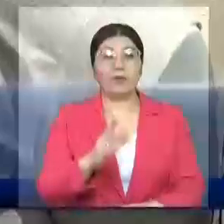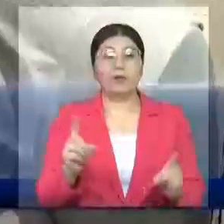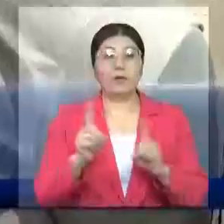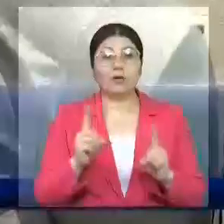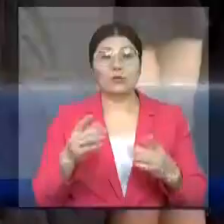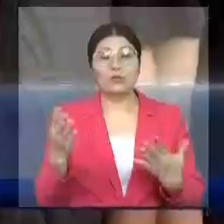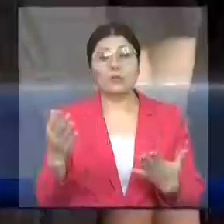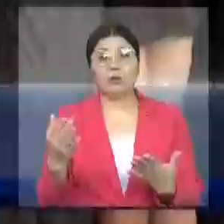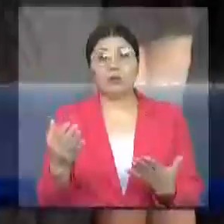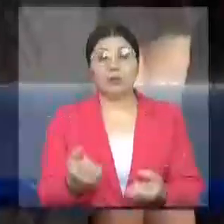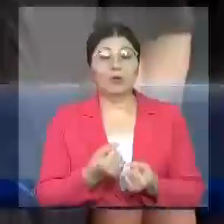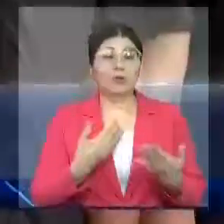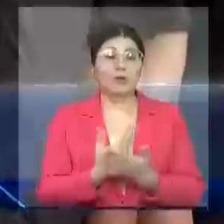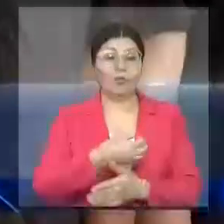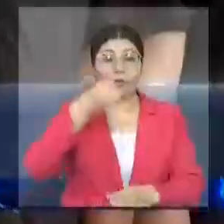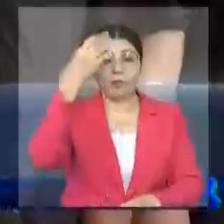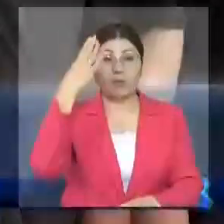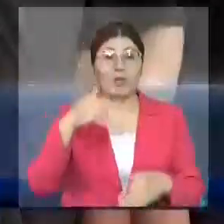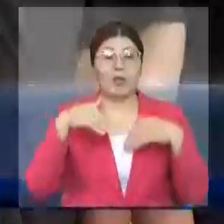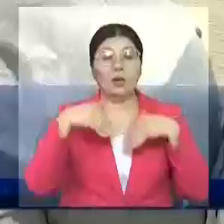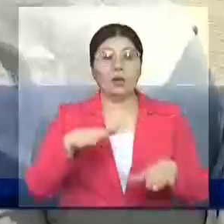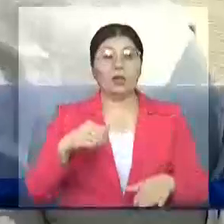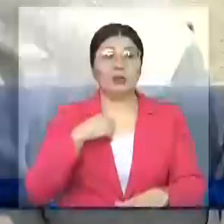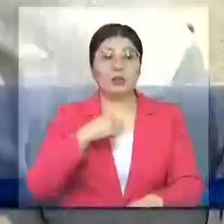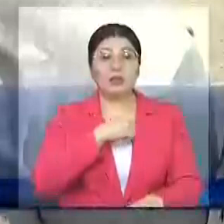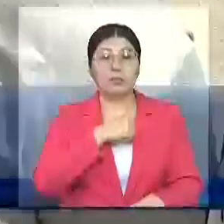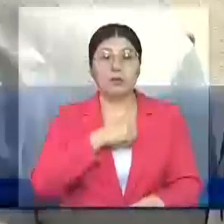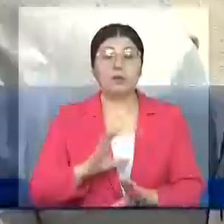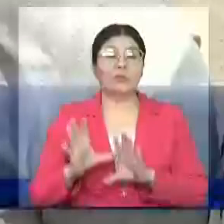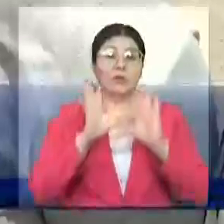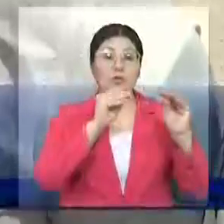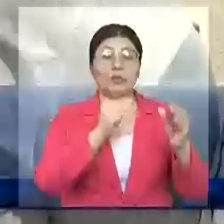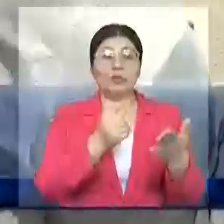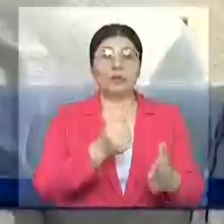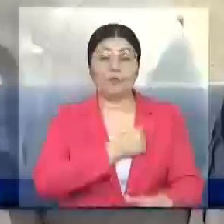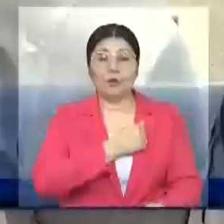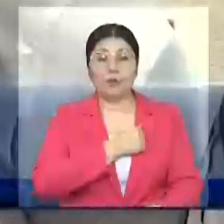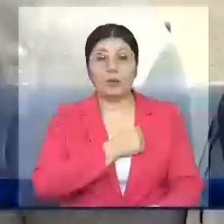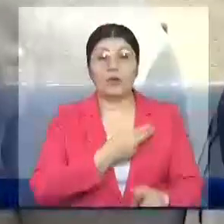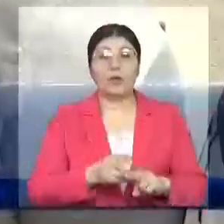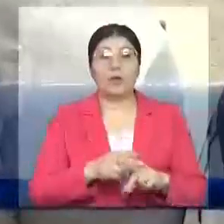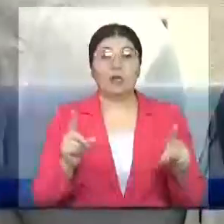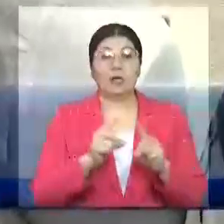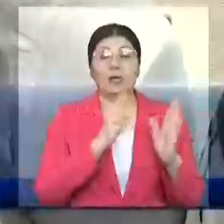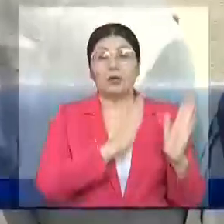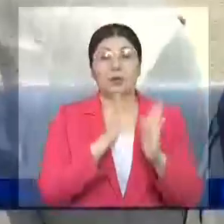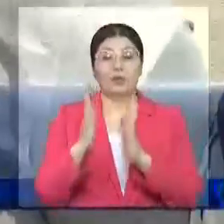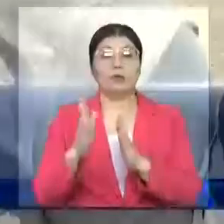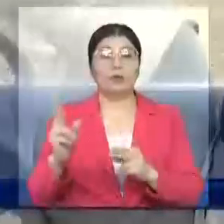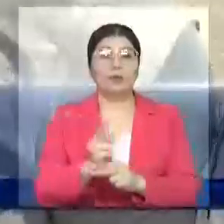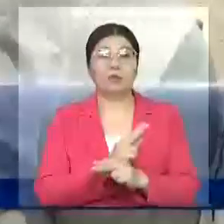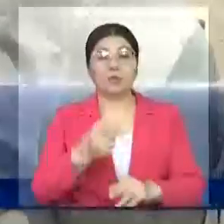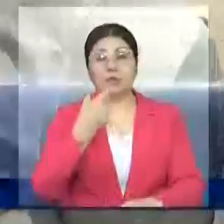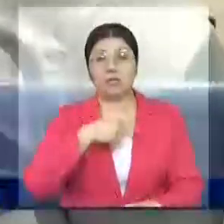получить от это новой жизни я решил добровольно пойти в армию так как это в первую очередь дисциплина воспитание в